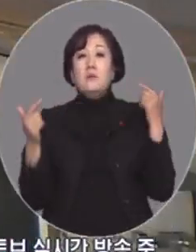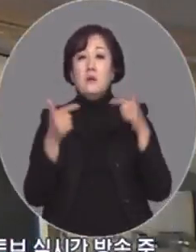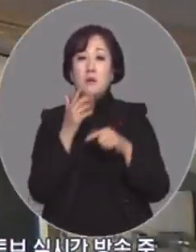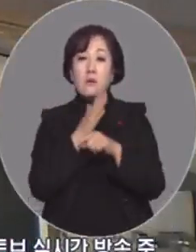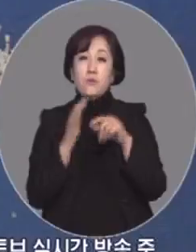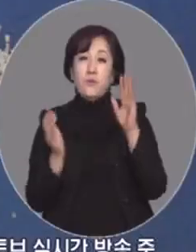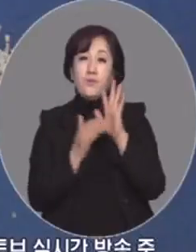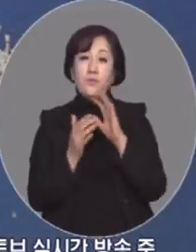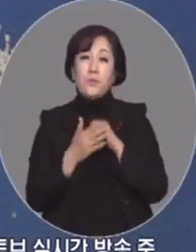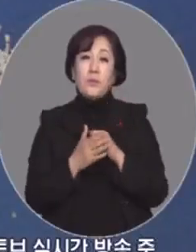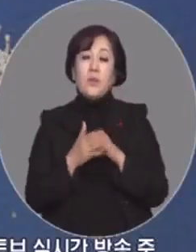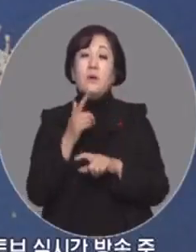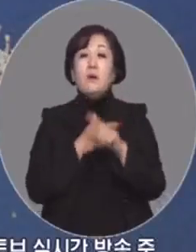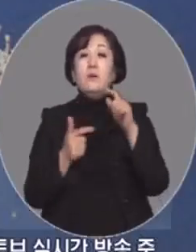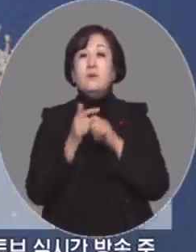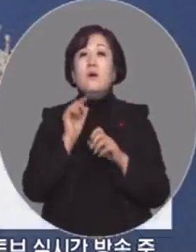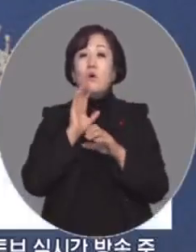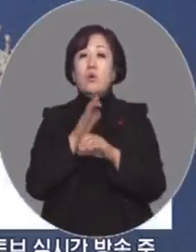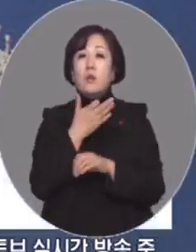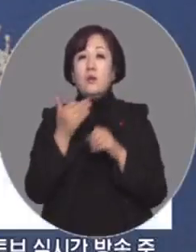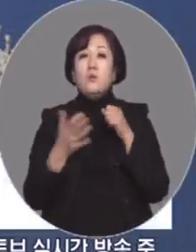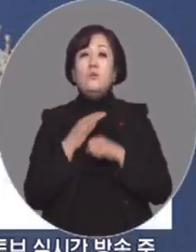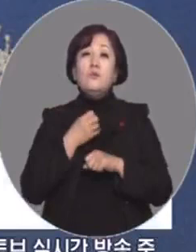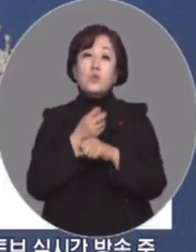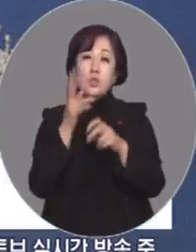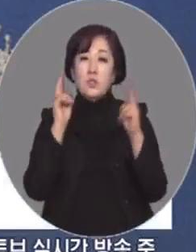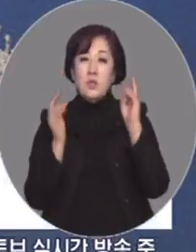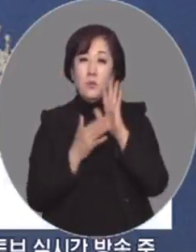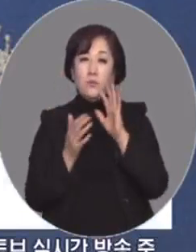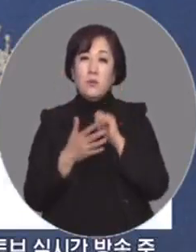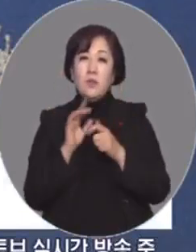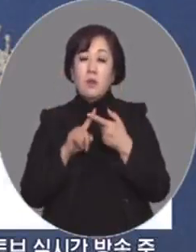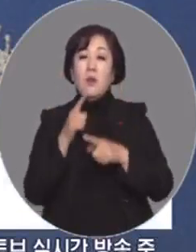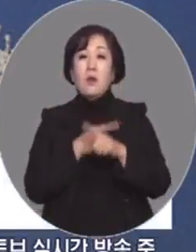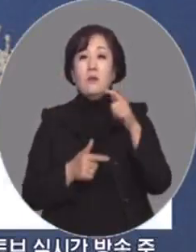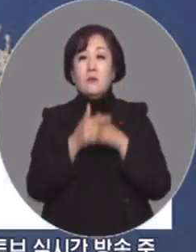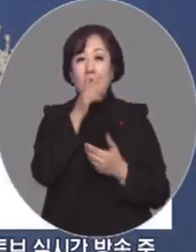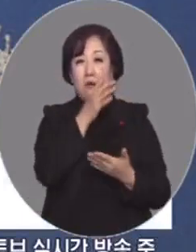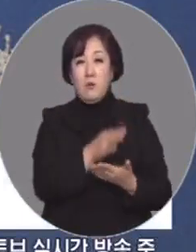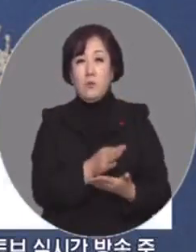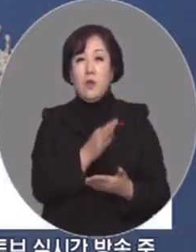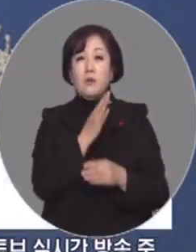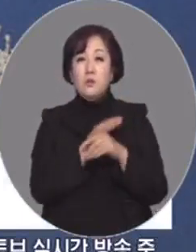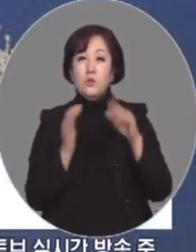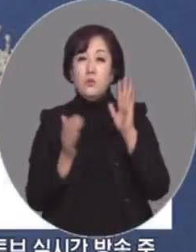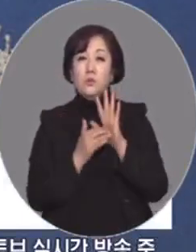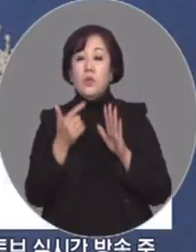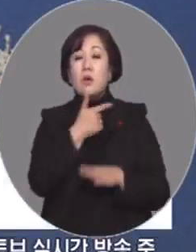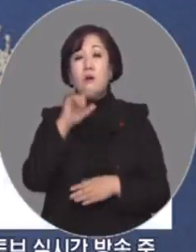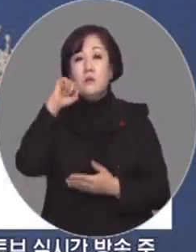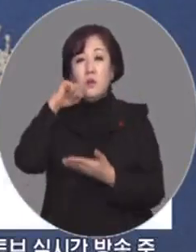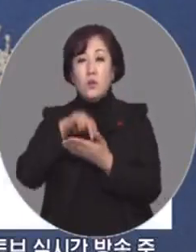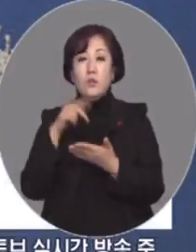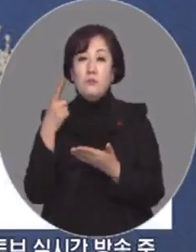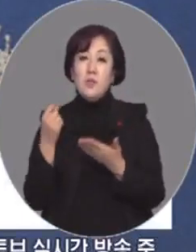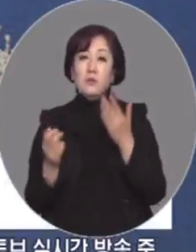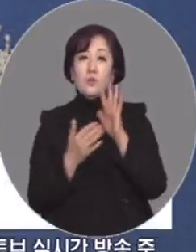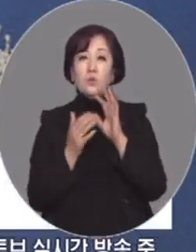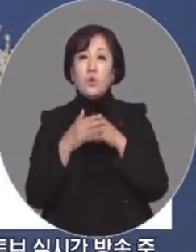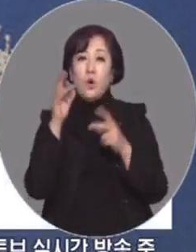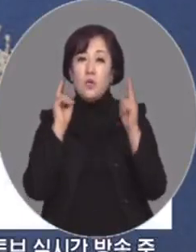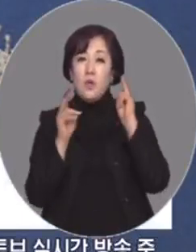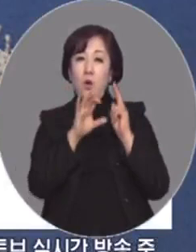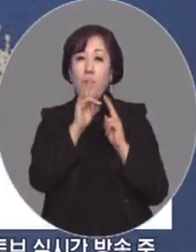네, 코로나19로 어려움을 겪고 있는 수출 기업이 최근 환율의 급락으로 재산성 악화 등 어려움이 가중되고 있습니다. 지역